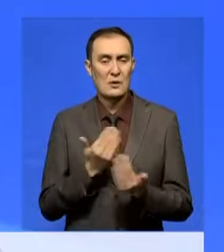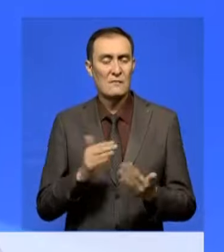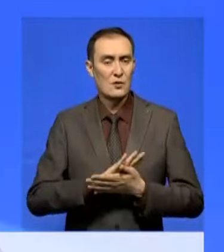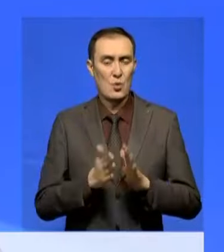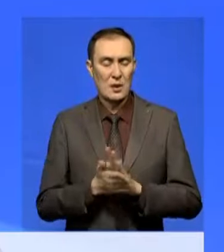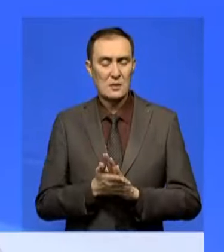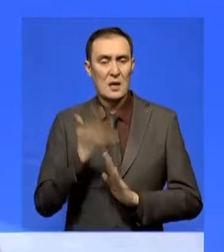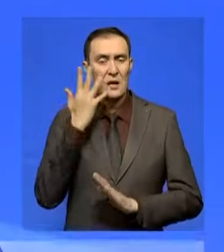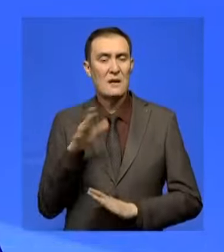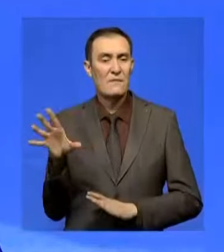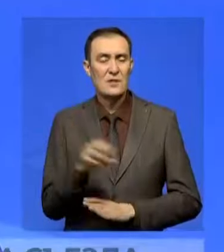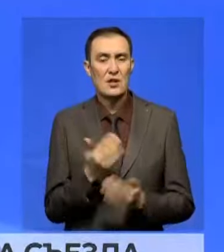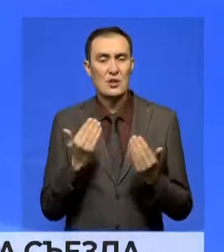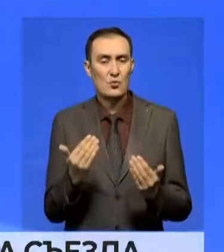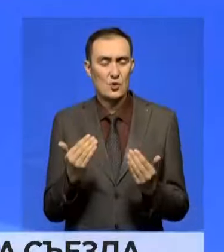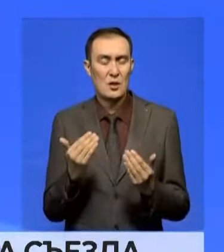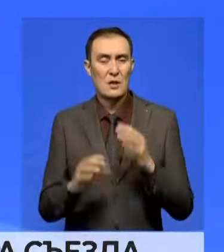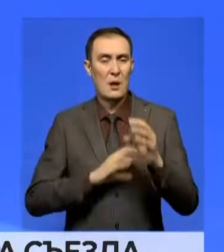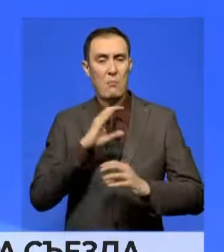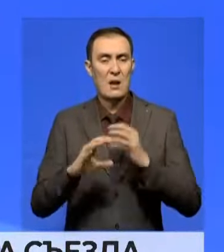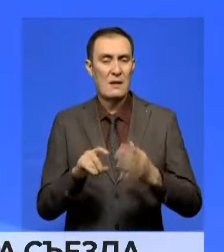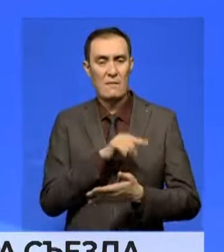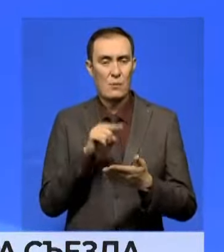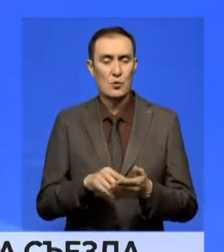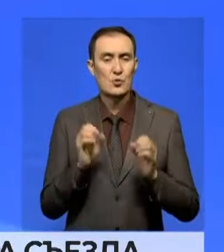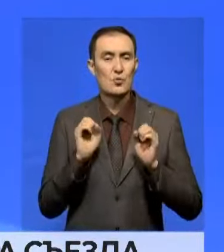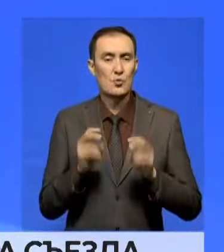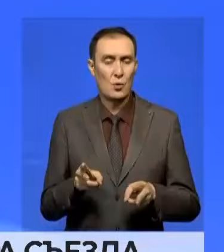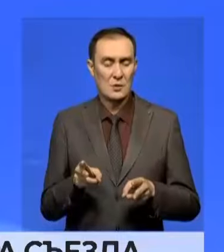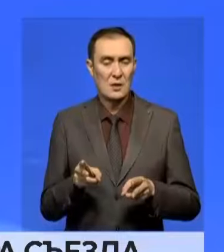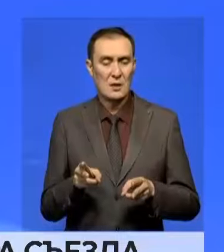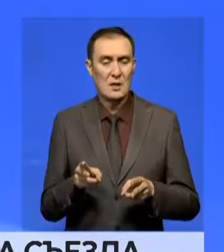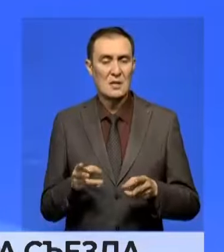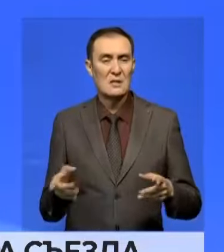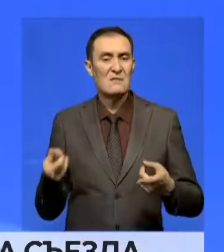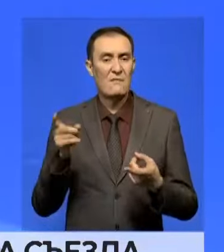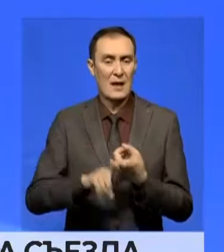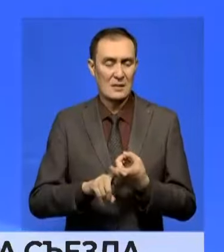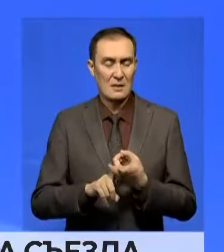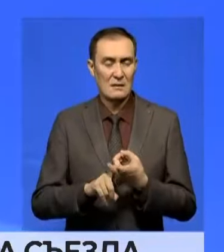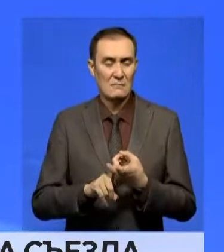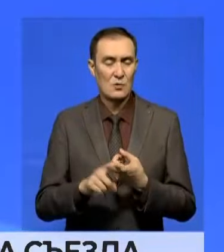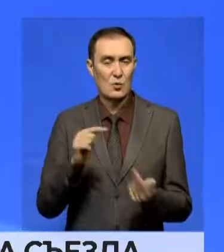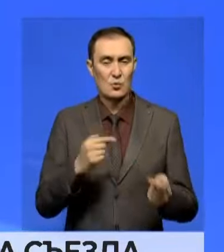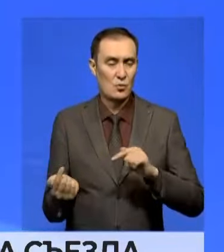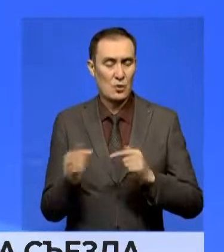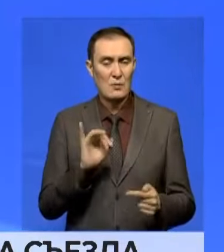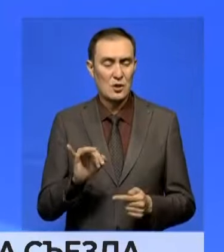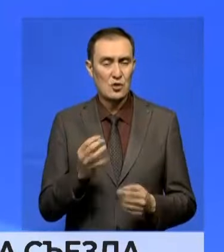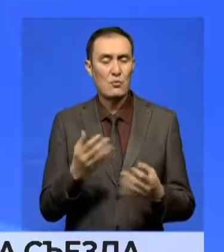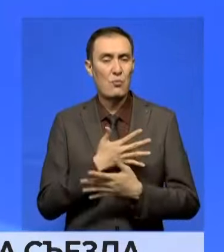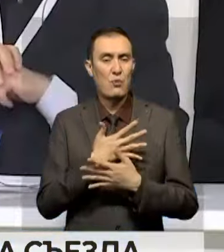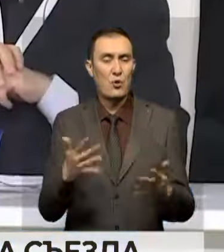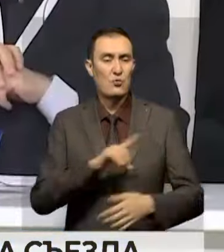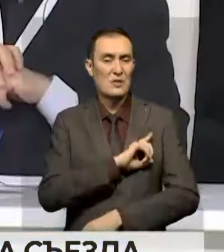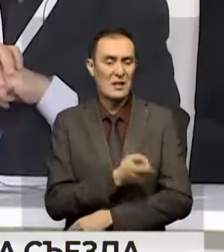ситуации, когда все текущие глобальные вызовы и угрозы переплетены, взаимосвязаны и